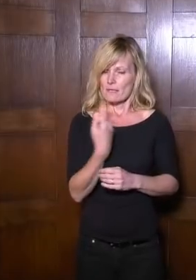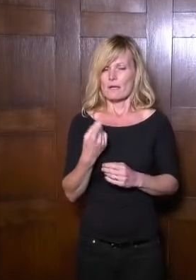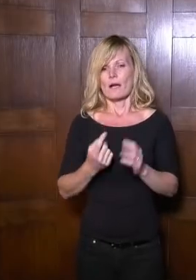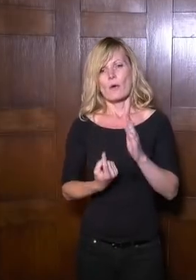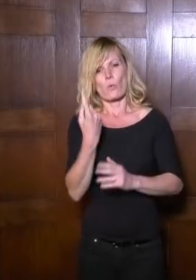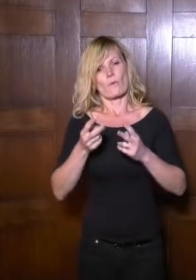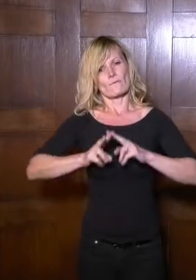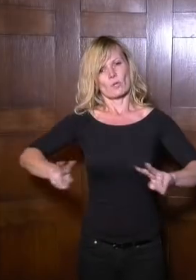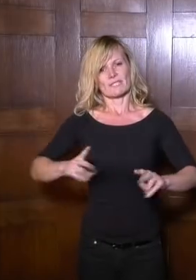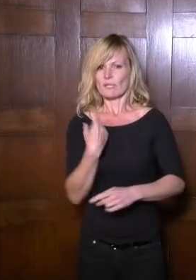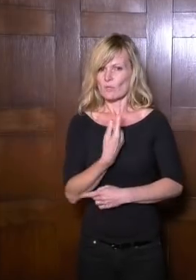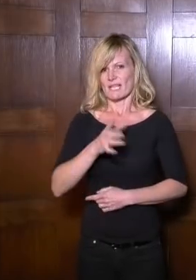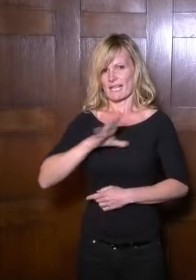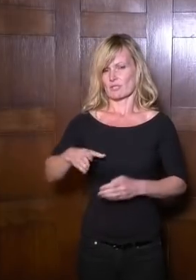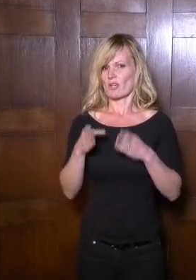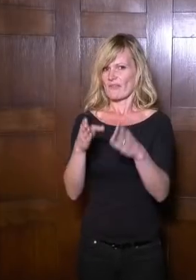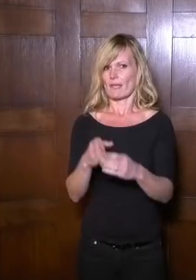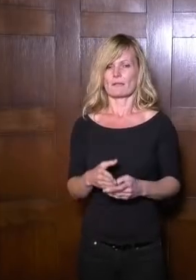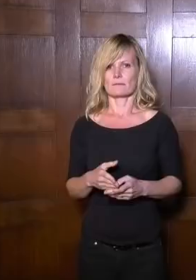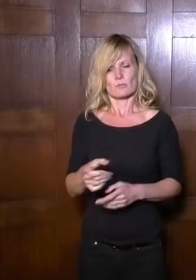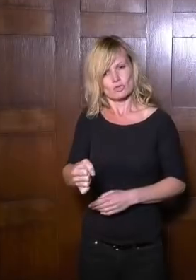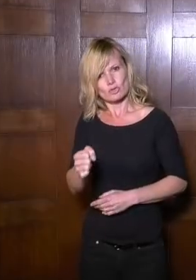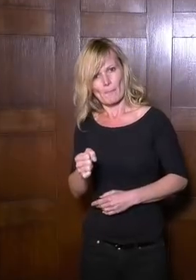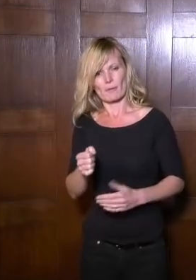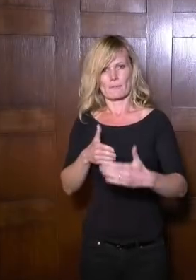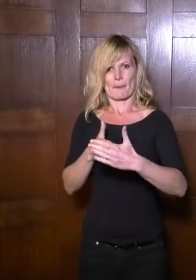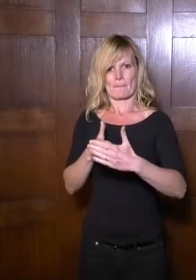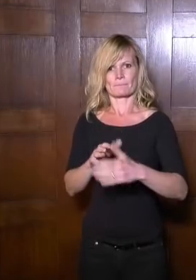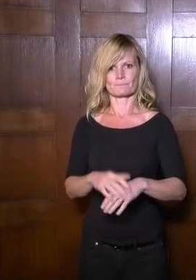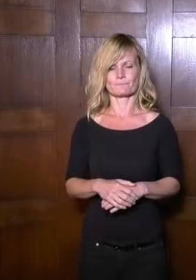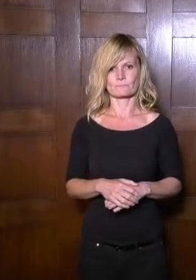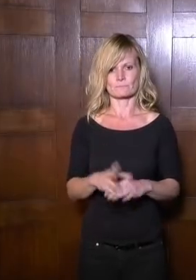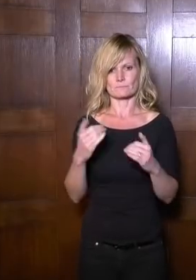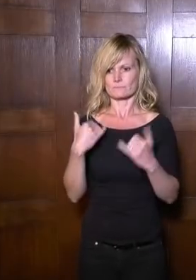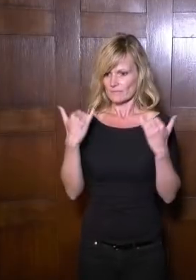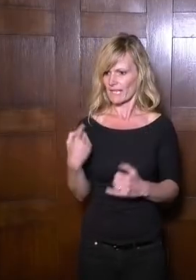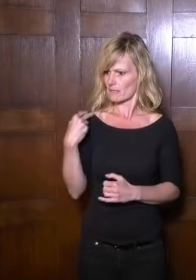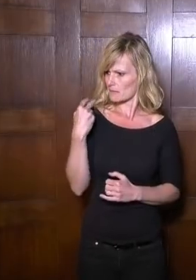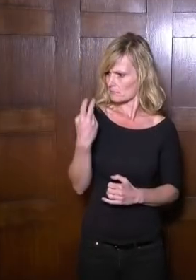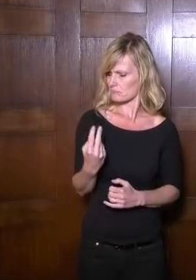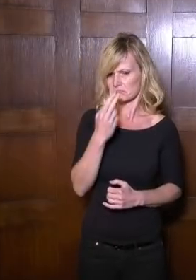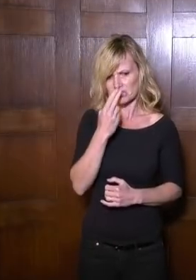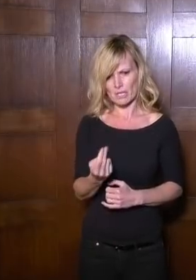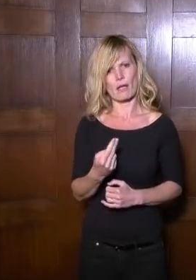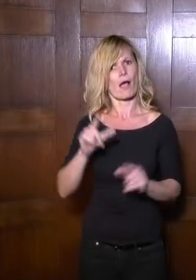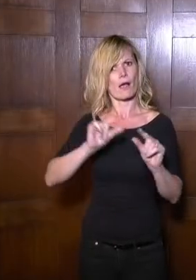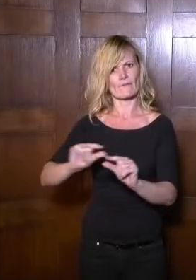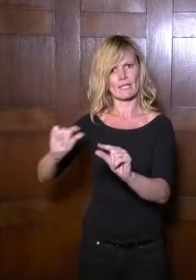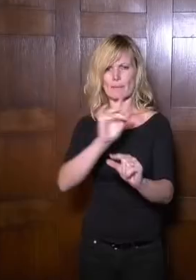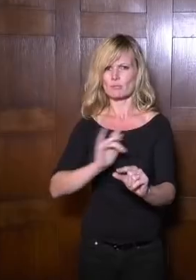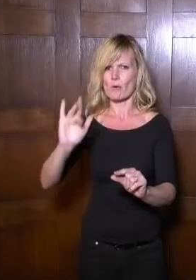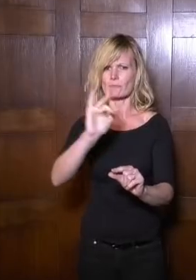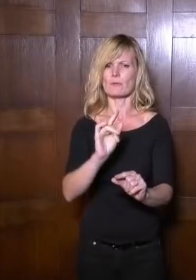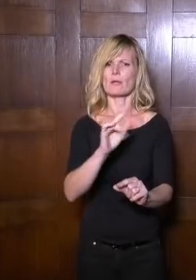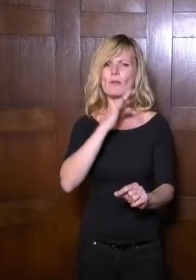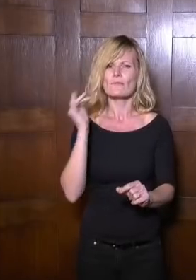beim Anhalten. Und jetzt aber, weil wir sehen, wir sind wesentlich weniger betroffen, wir haben in vielen Landkreisen seit Tagen, bei manchen